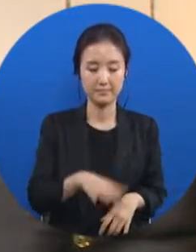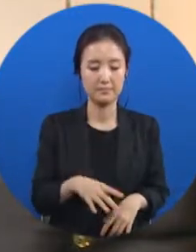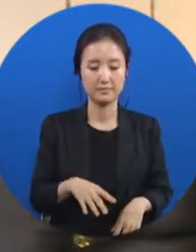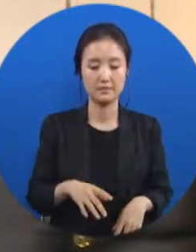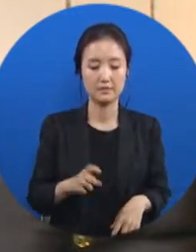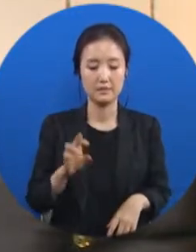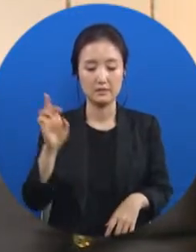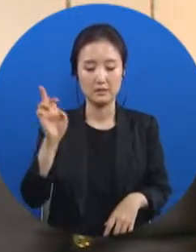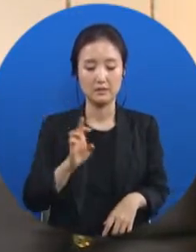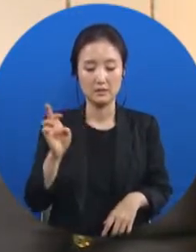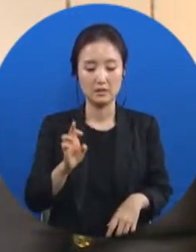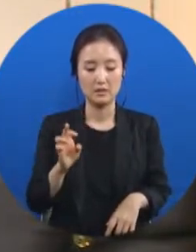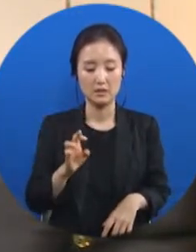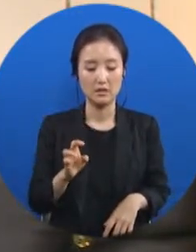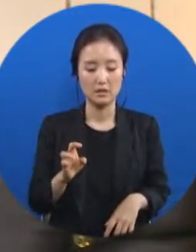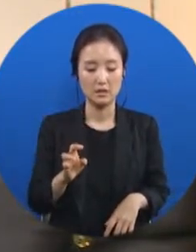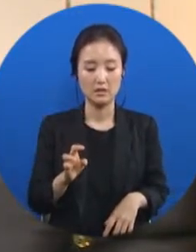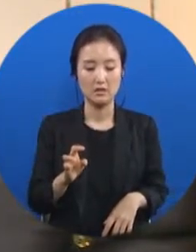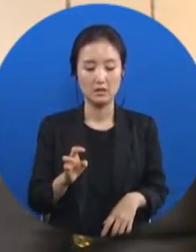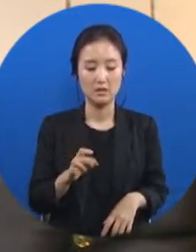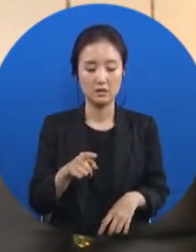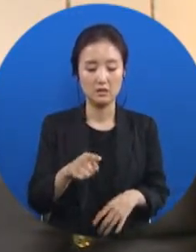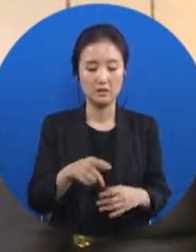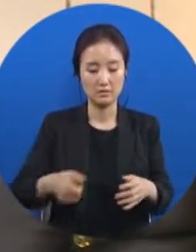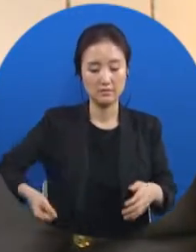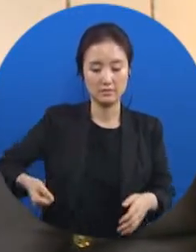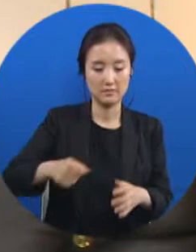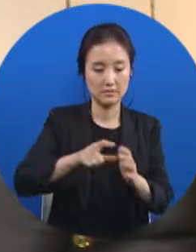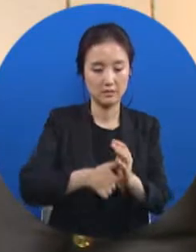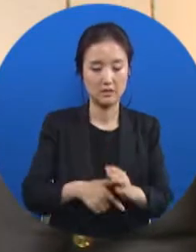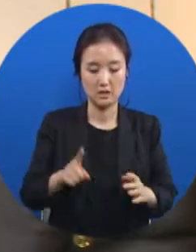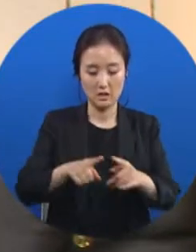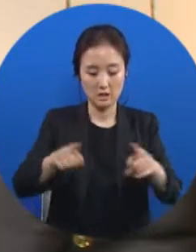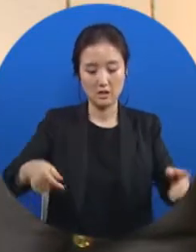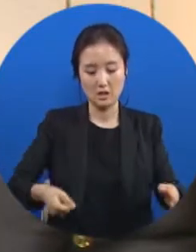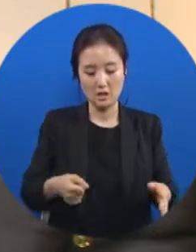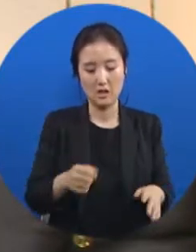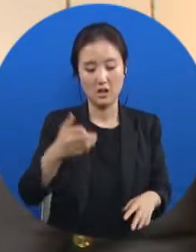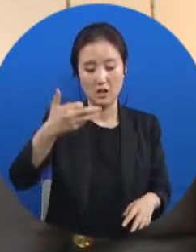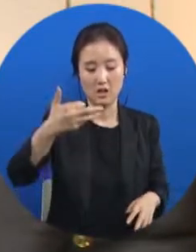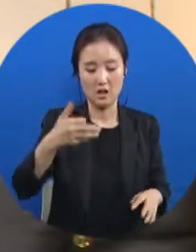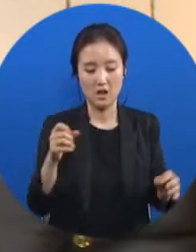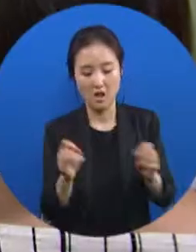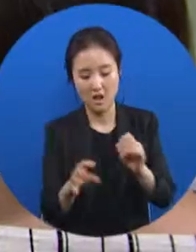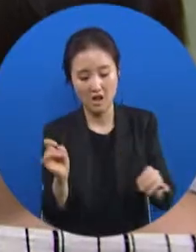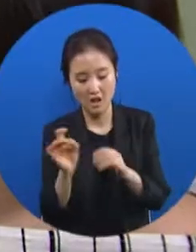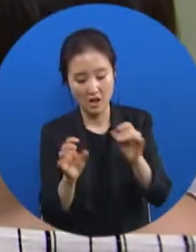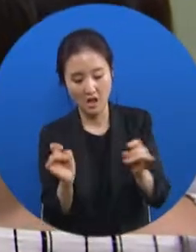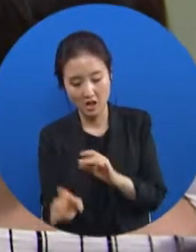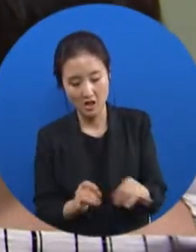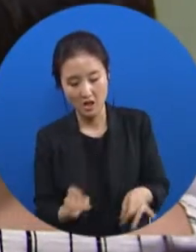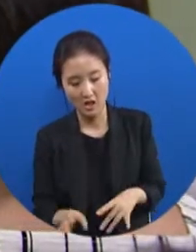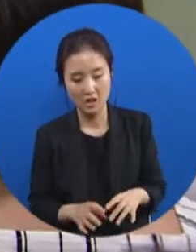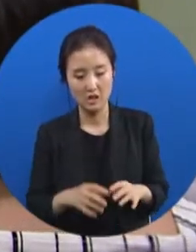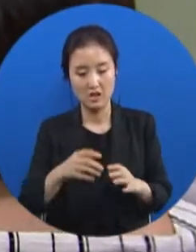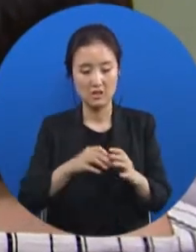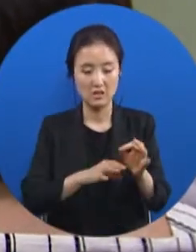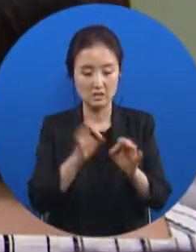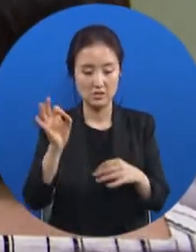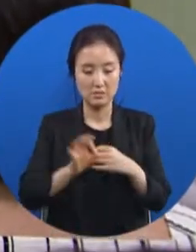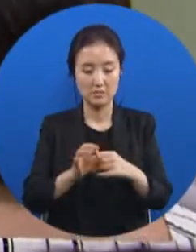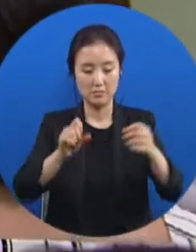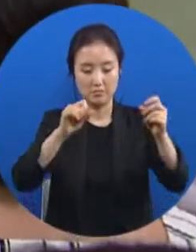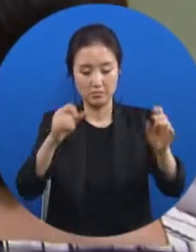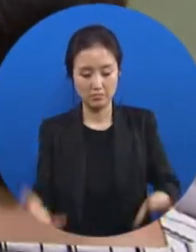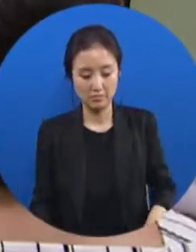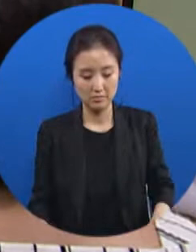이렇게 들고 가다가 전 짬뽕을 이렇게 쟁반에 6개 18개를 이렇게 힘이 남아 도니까 막 16개 그러다 실수하면 툭 떨어지면 이제